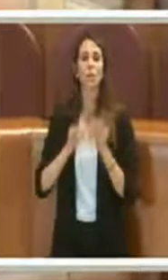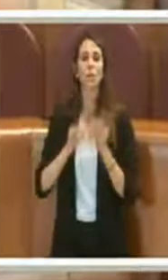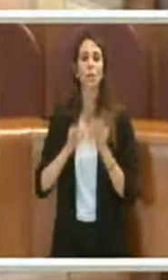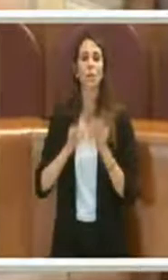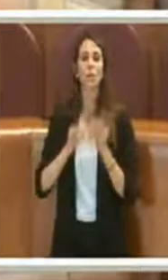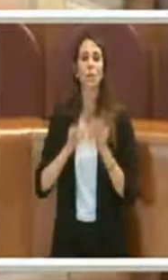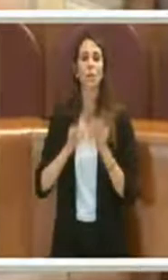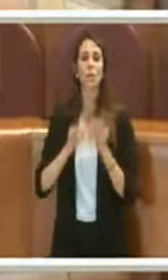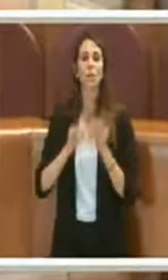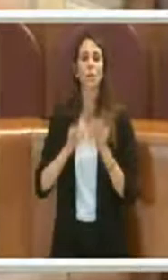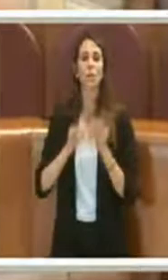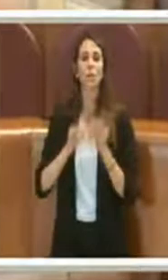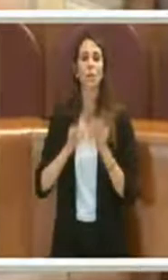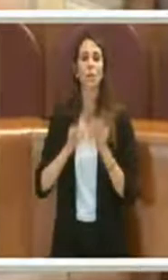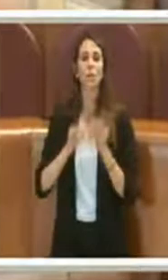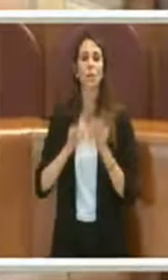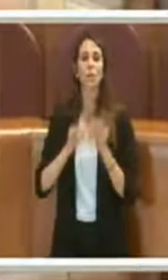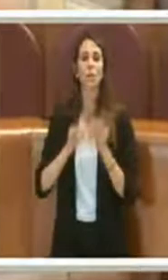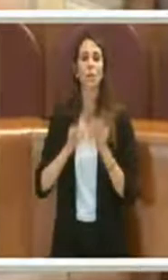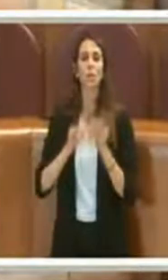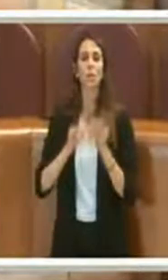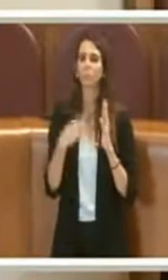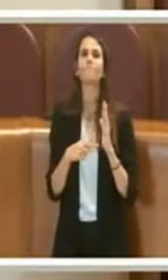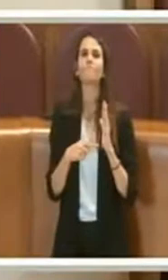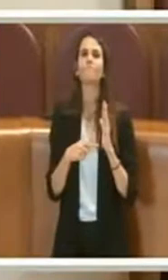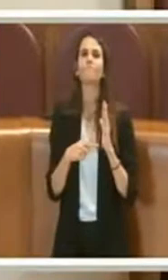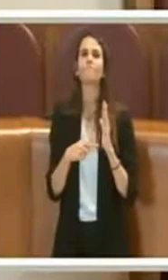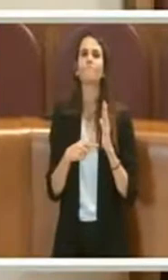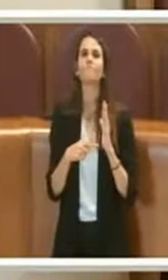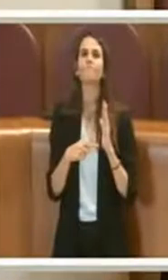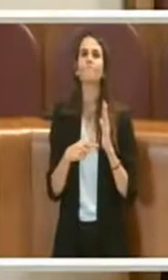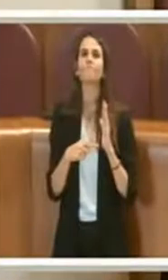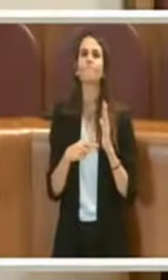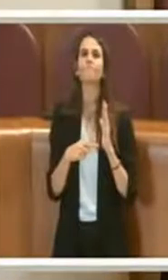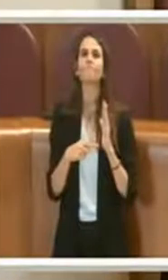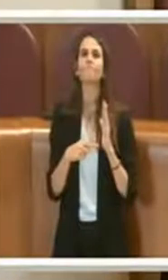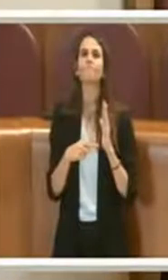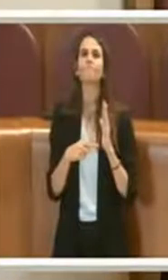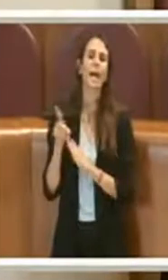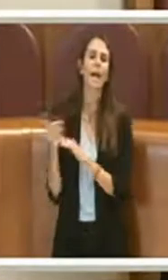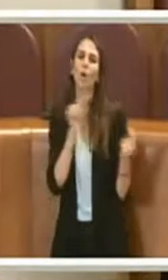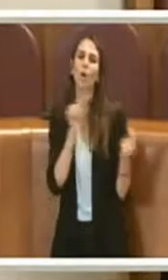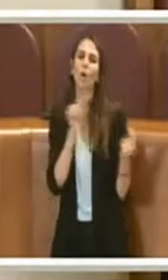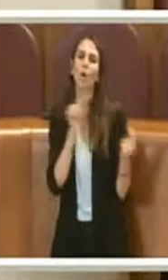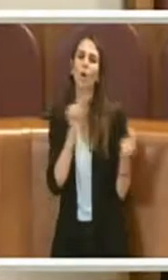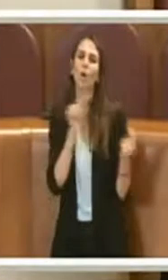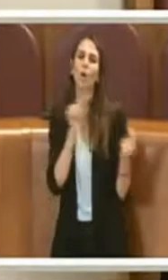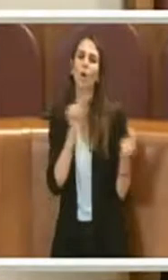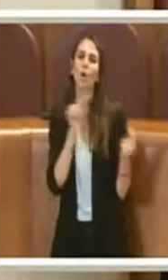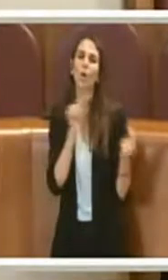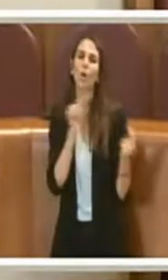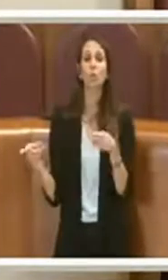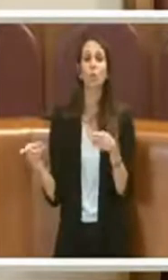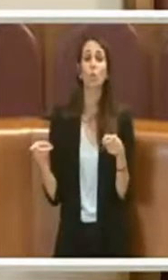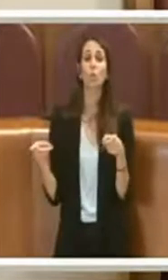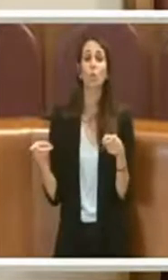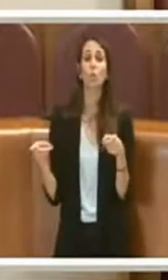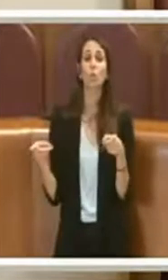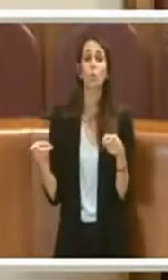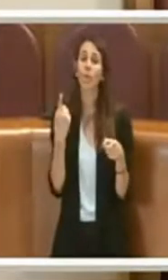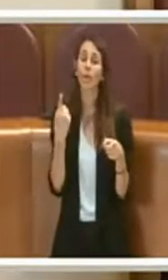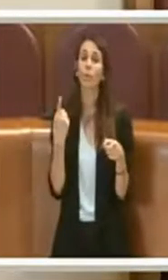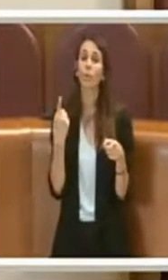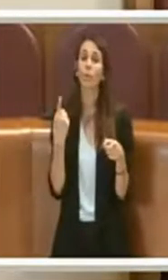Grazie Presidente, questo emendamento è frutto di un, appunto, un consulto in capigruppo, è stato credo sottoscritto anche da